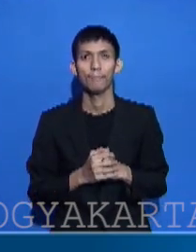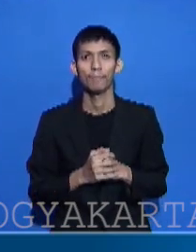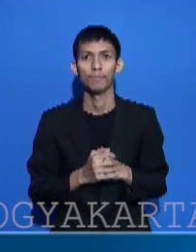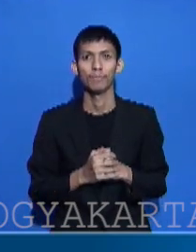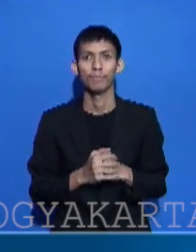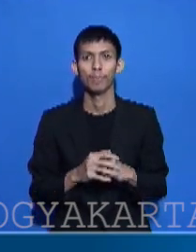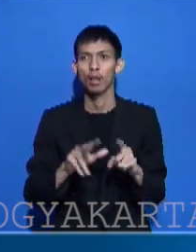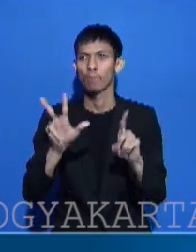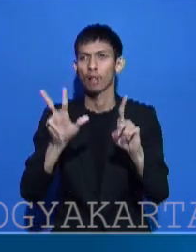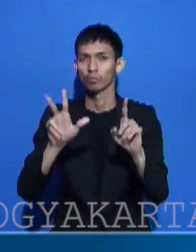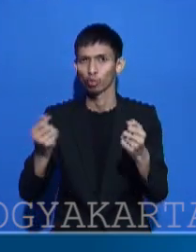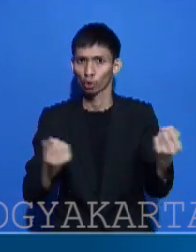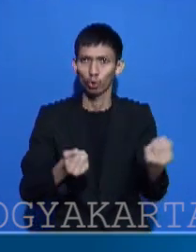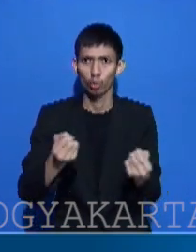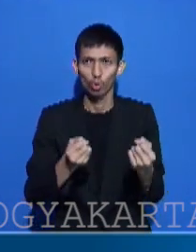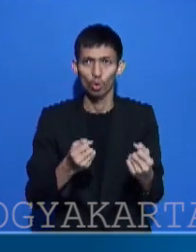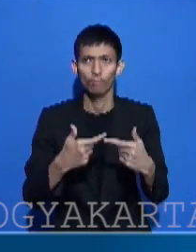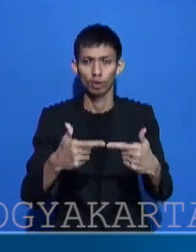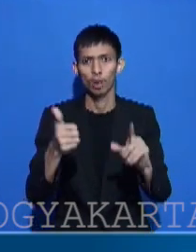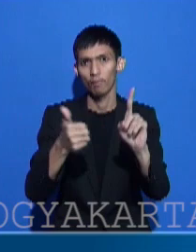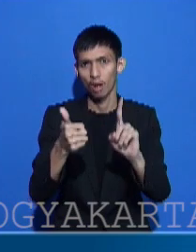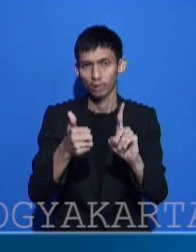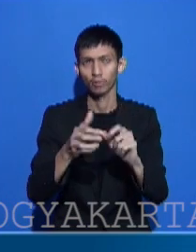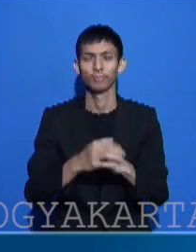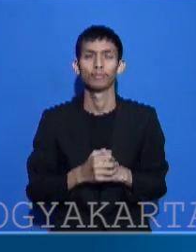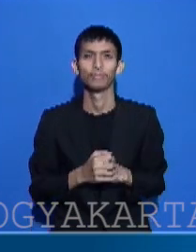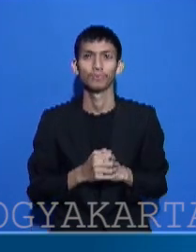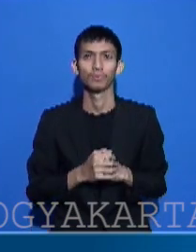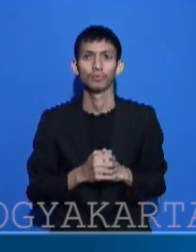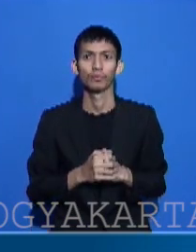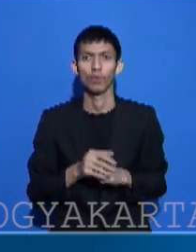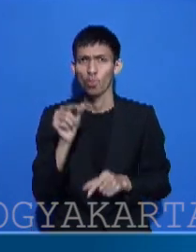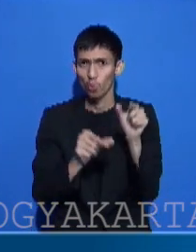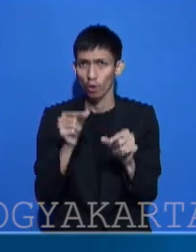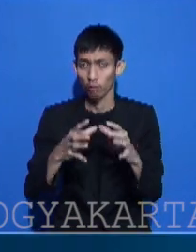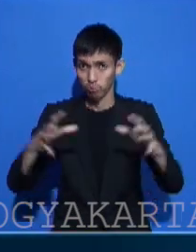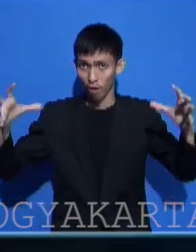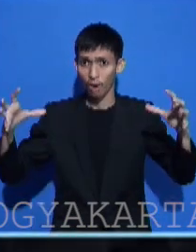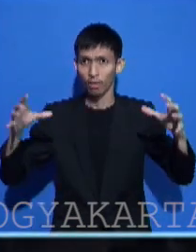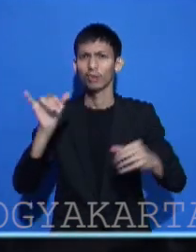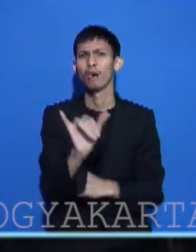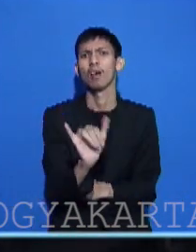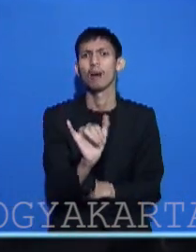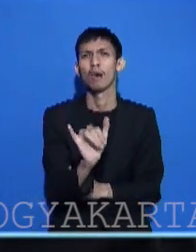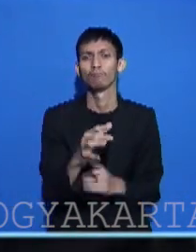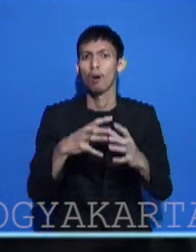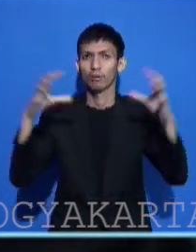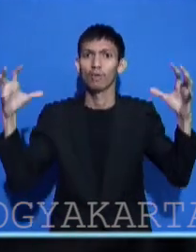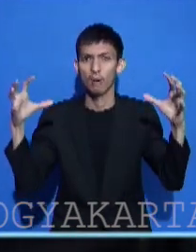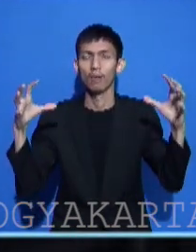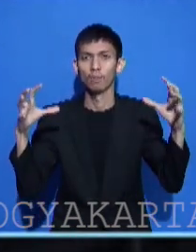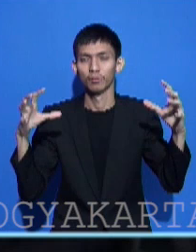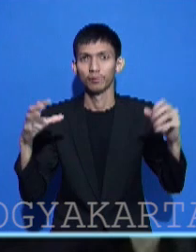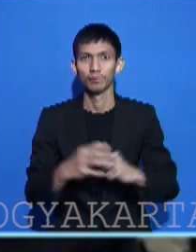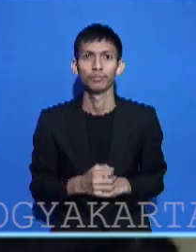18, ulangi 16, maaf. 16, berarti ratusan, Dan, ya, tadi iya, masanya. Terkait kasus